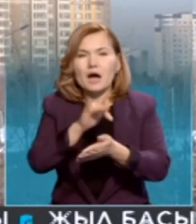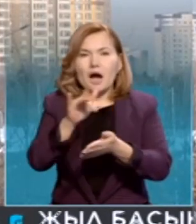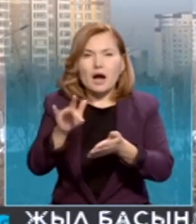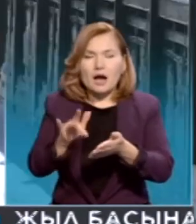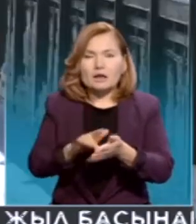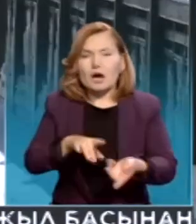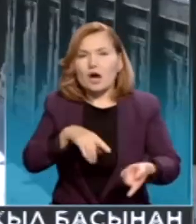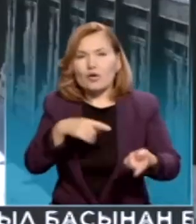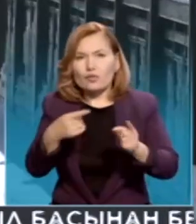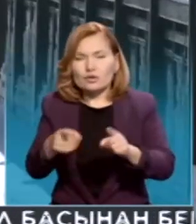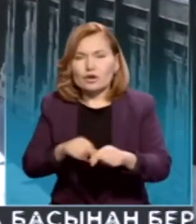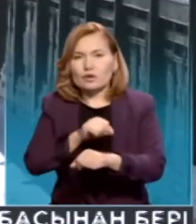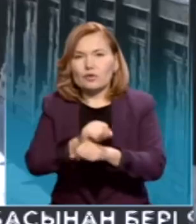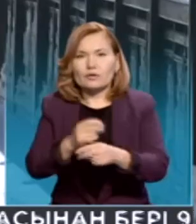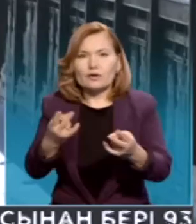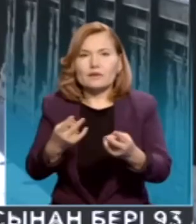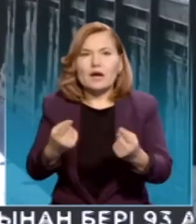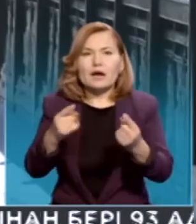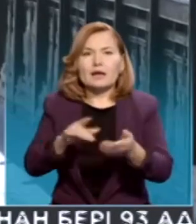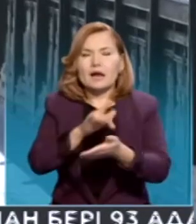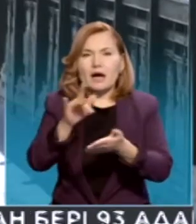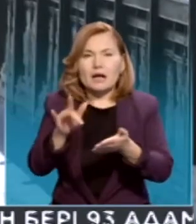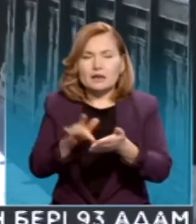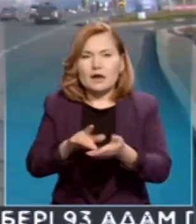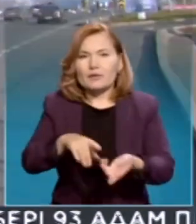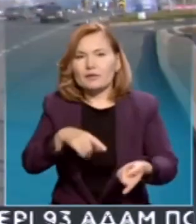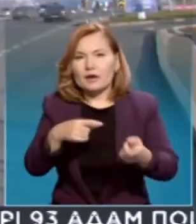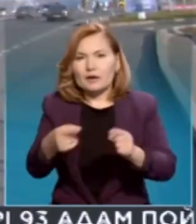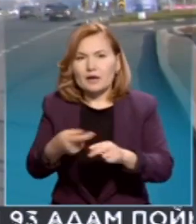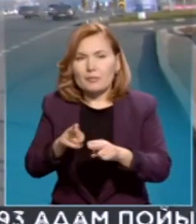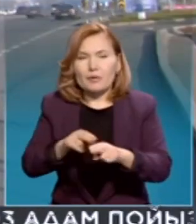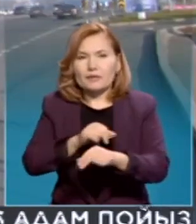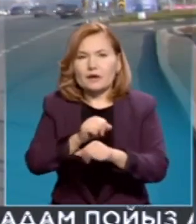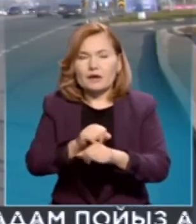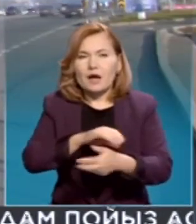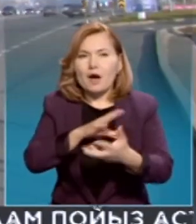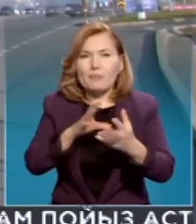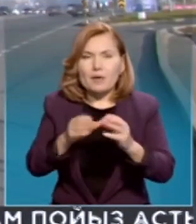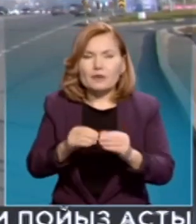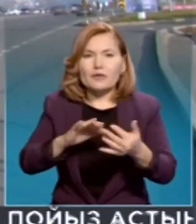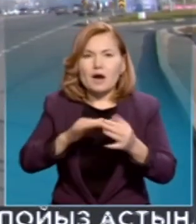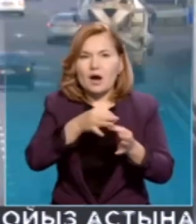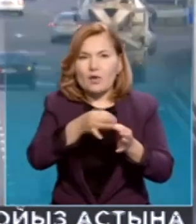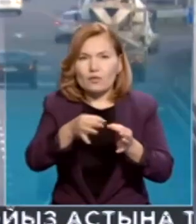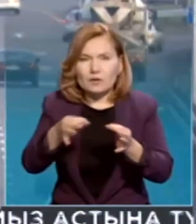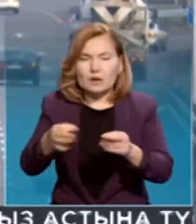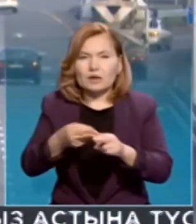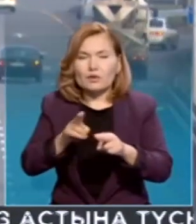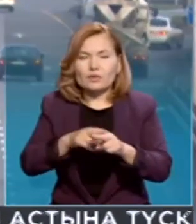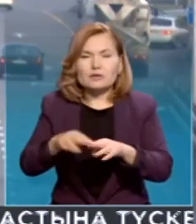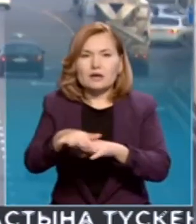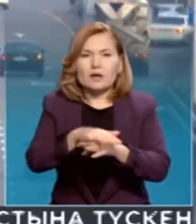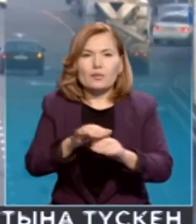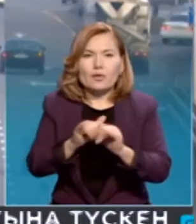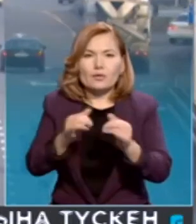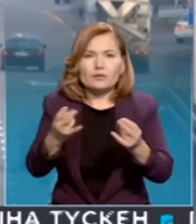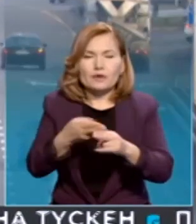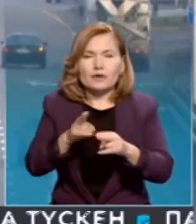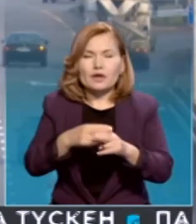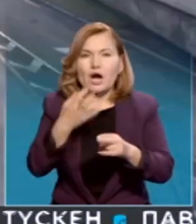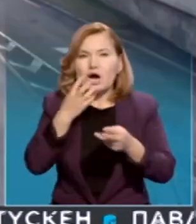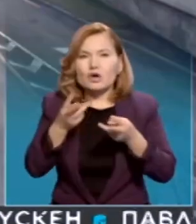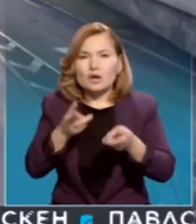көздейді. Тұрғындарды ірі қалаларға шоғырландырумен, перифериялық аймақтармен қарым-қатынаста реттеу тетіктері қарастырылған. Шаһарларда